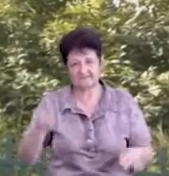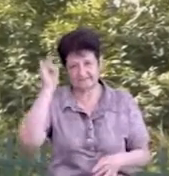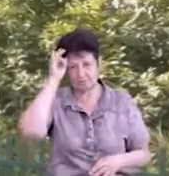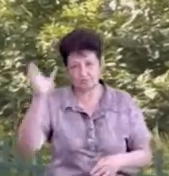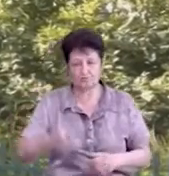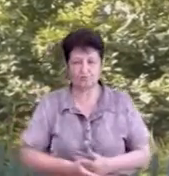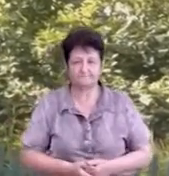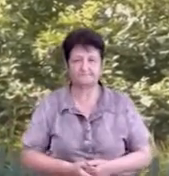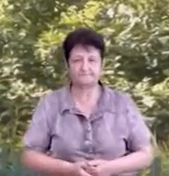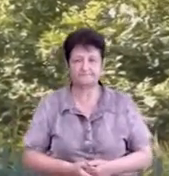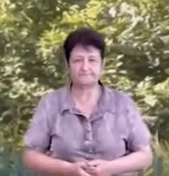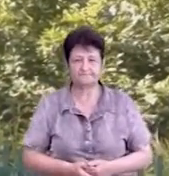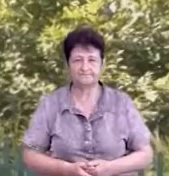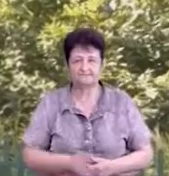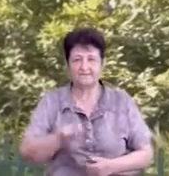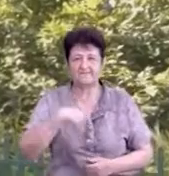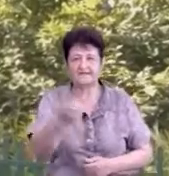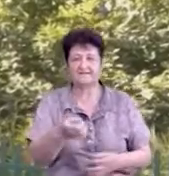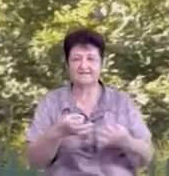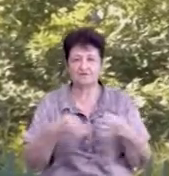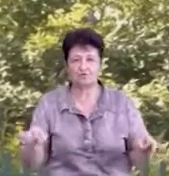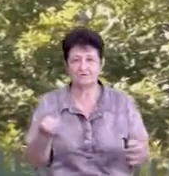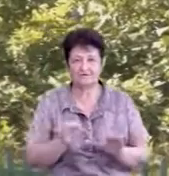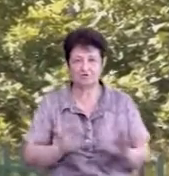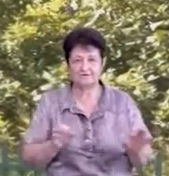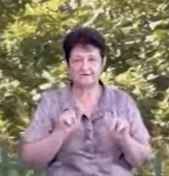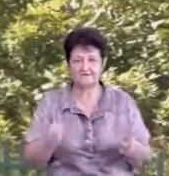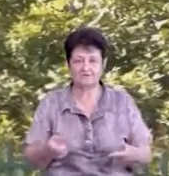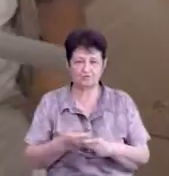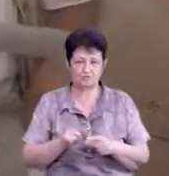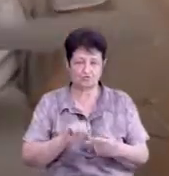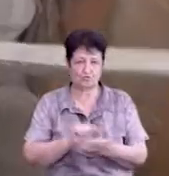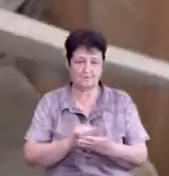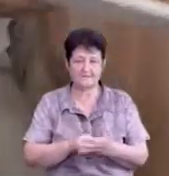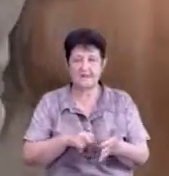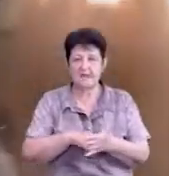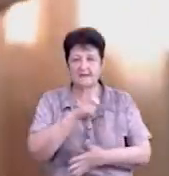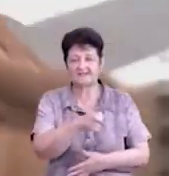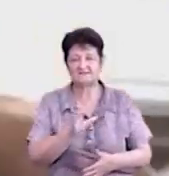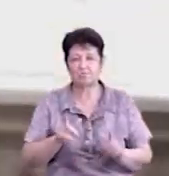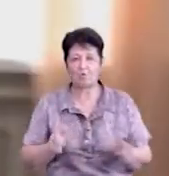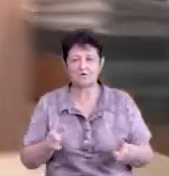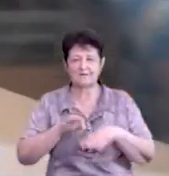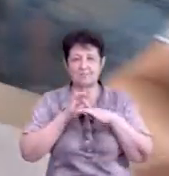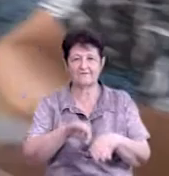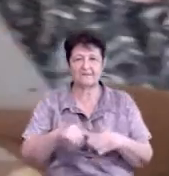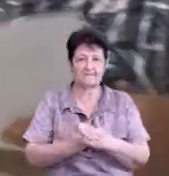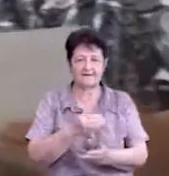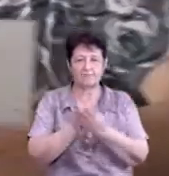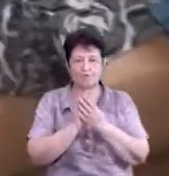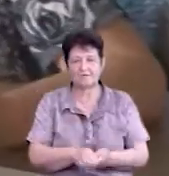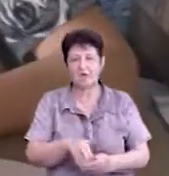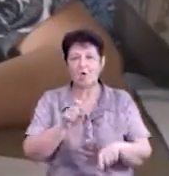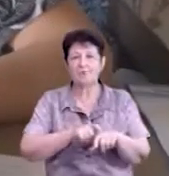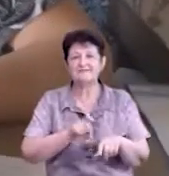культури, видається дозвіл і роз'яснення згідно цього документа. Лист з погодженням на проведення перепоховання